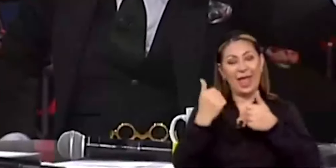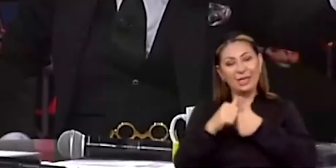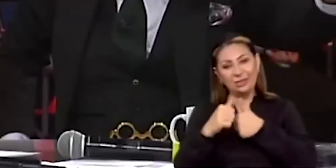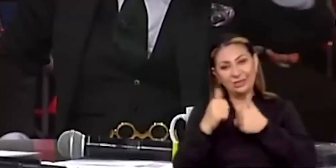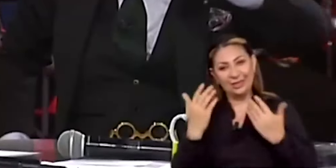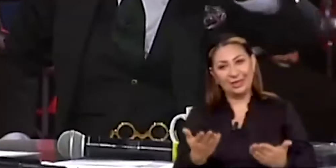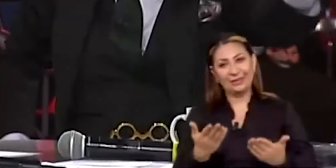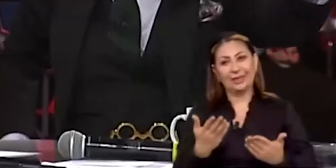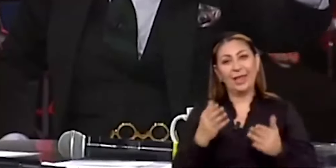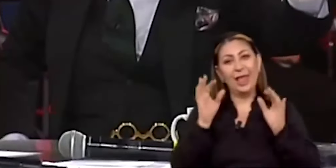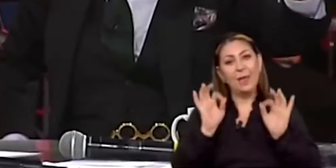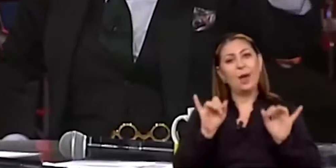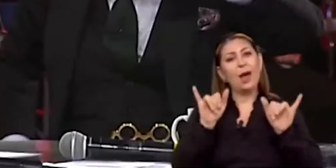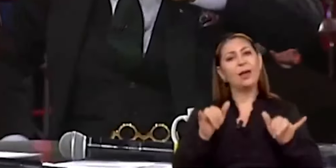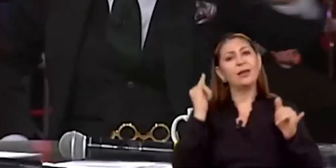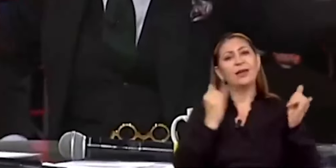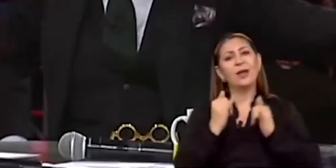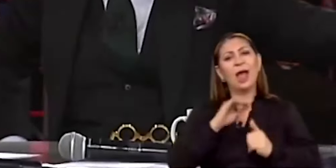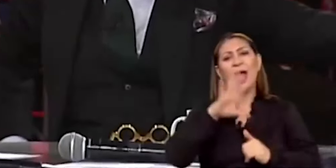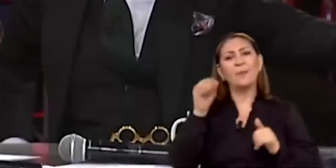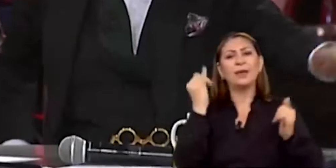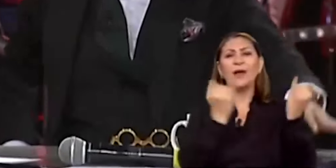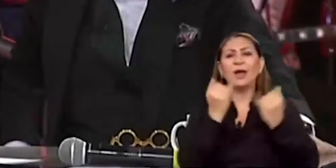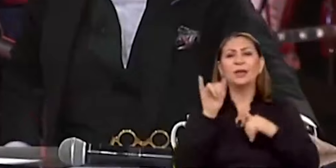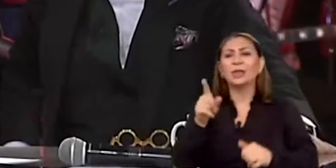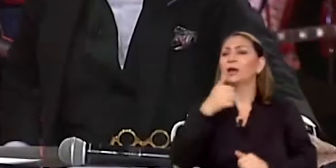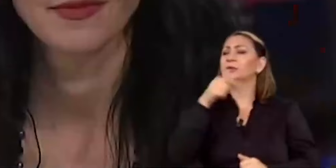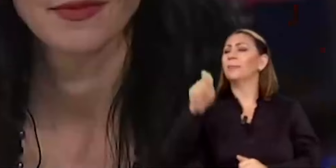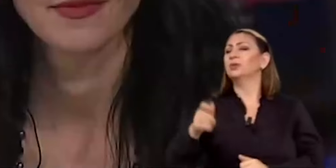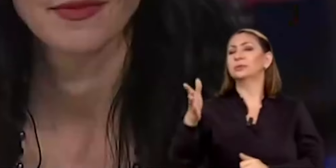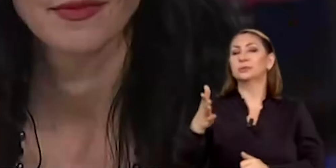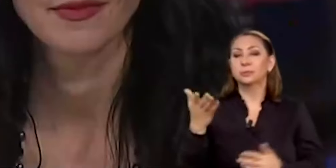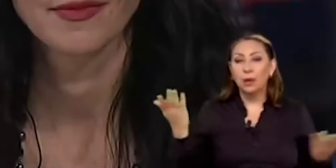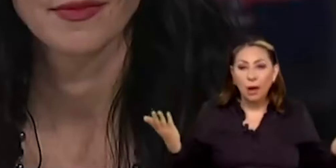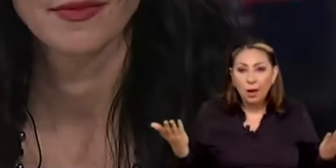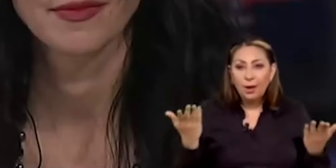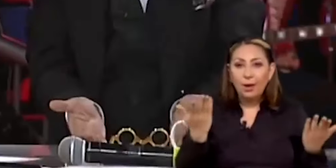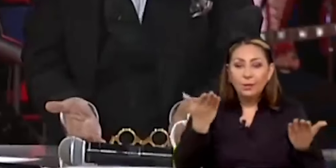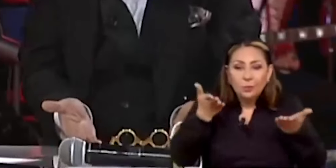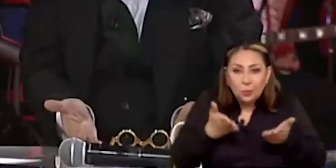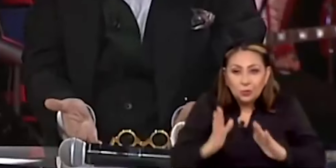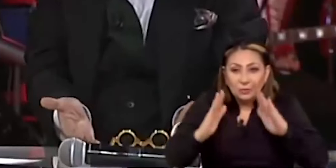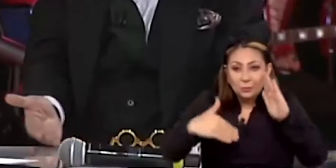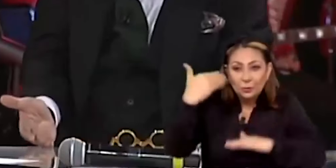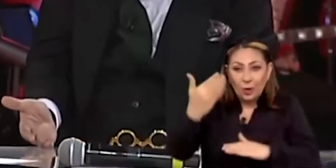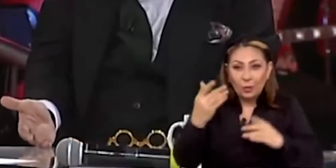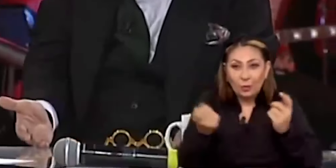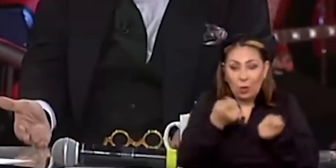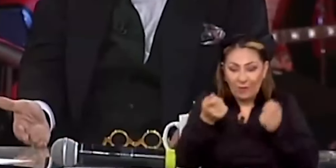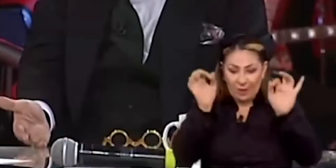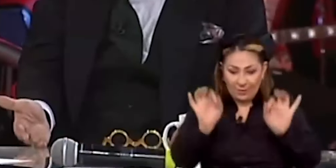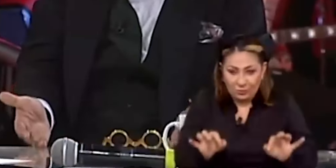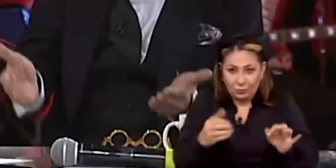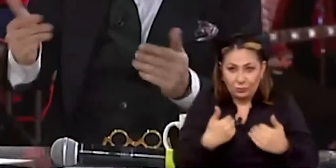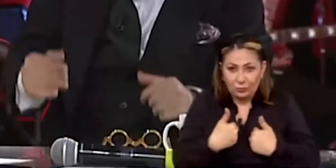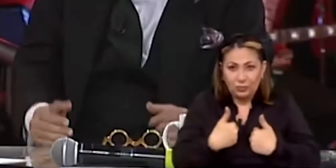eşiyle hep aynı kavga yapıyor. Herkesin kavgası aynı. Sen erkeksin, yapacaksın. Ulan zaten doğduktan sonra görevlerle